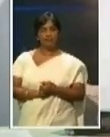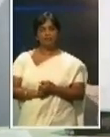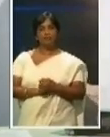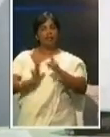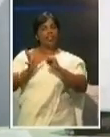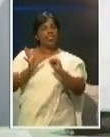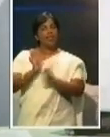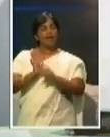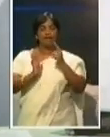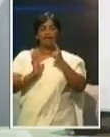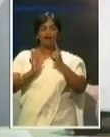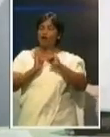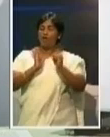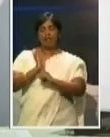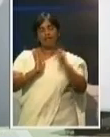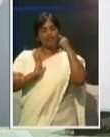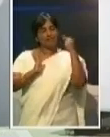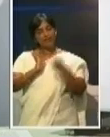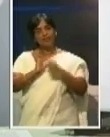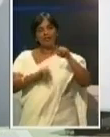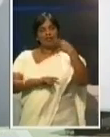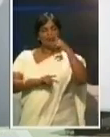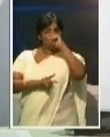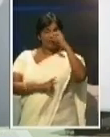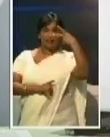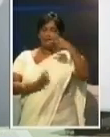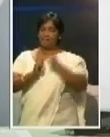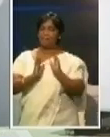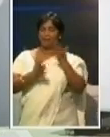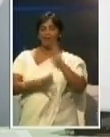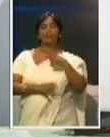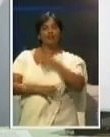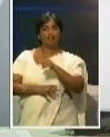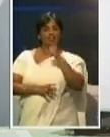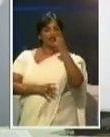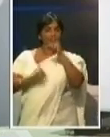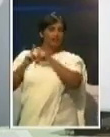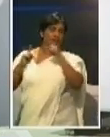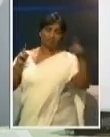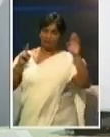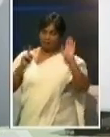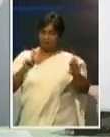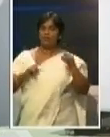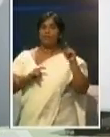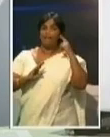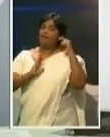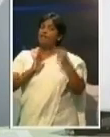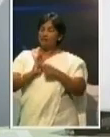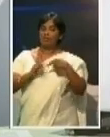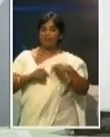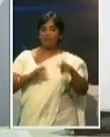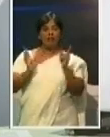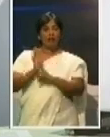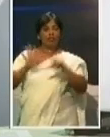අධ්‍යන පොදු සහතික පත්‍රය සාමාන්‍ය පෙළ විභාගය ලබන මස දෙවැනිදා ආරම්භ වෙනවා. එය 12 වෙනිදා දක්වා පැවැත්වෙනවා. විභාගයට